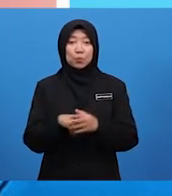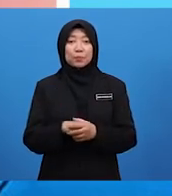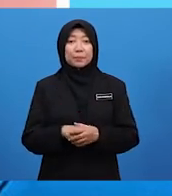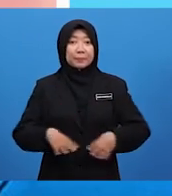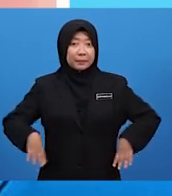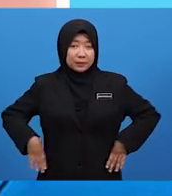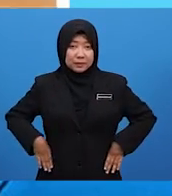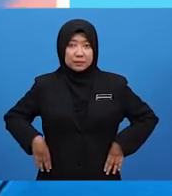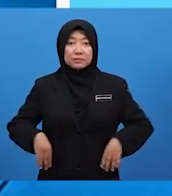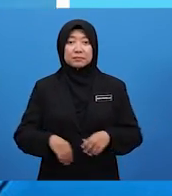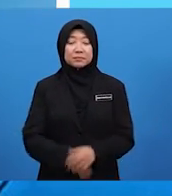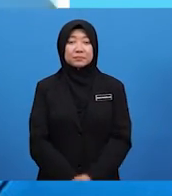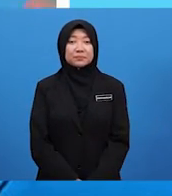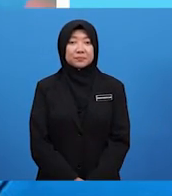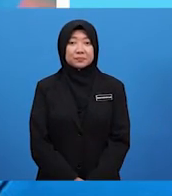ikatan pinggang.